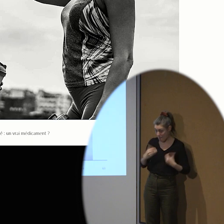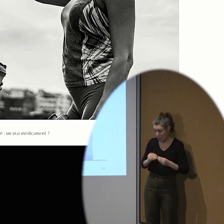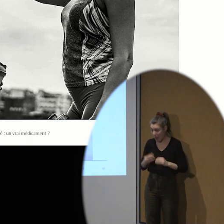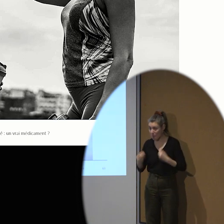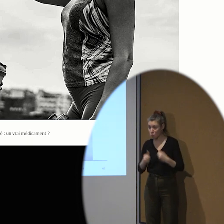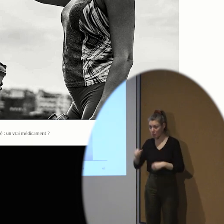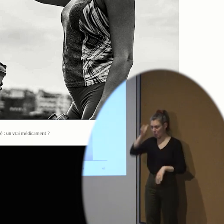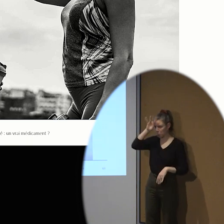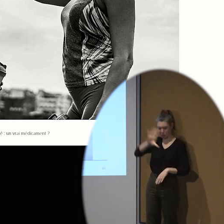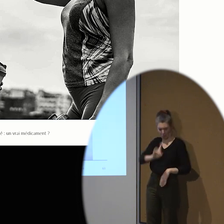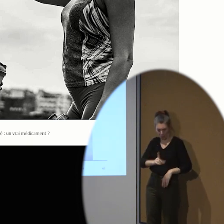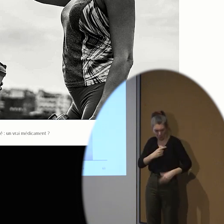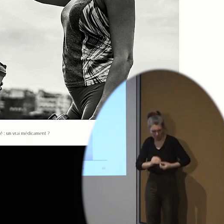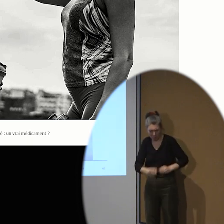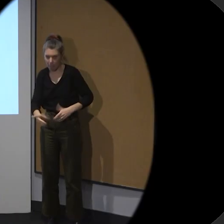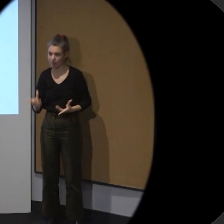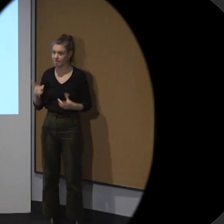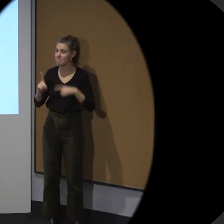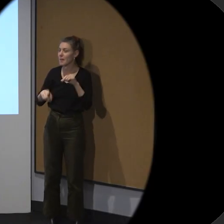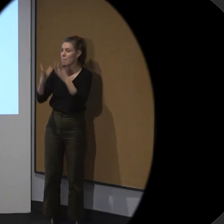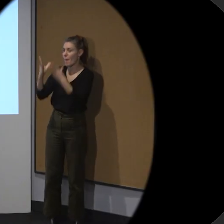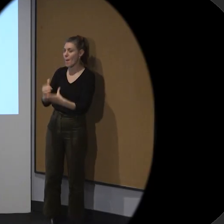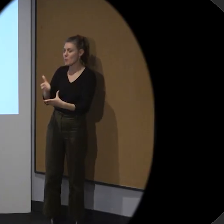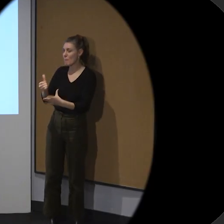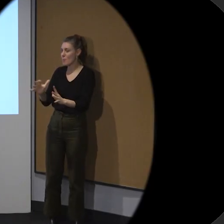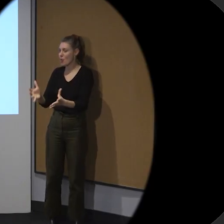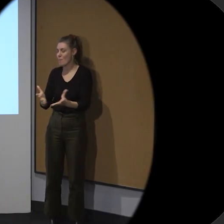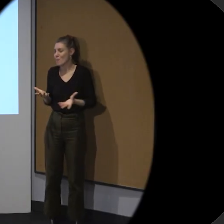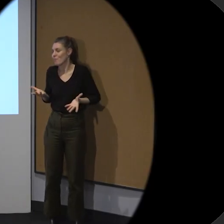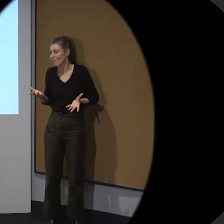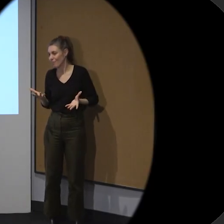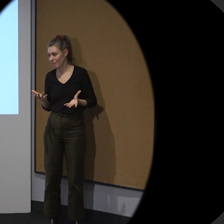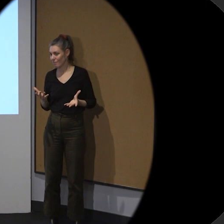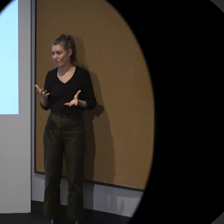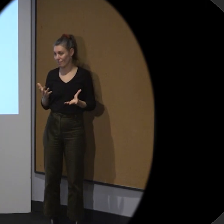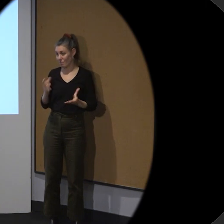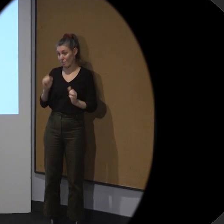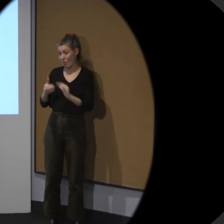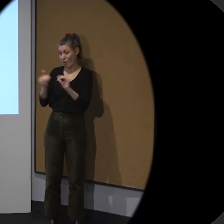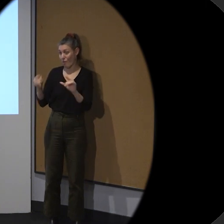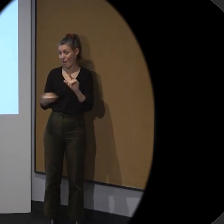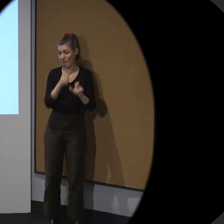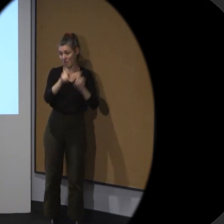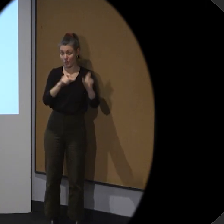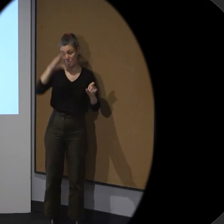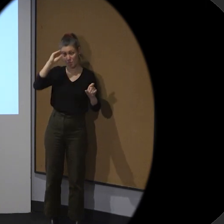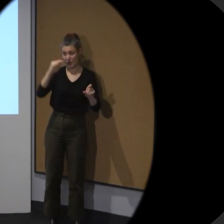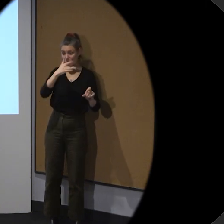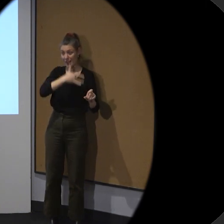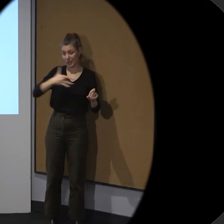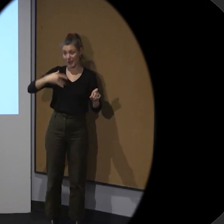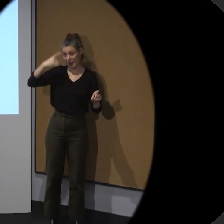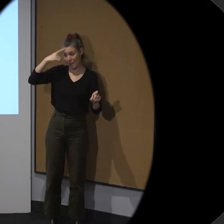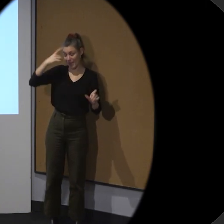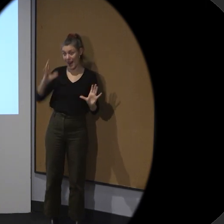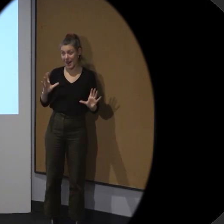qu'elle a envie d'une prise en charge ou autre ? Mais en tout cas, ça peut être pris en charge également avec des professionnels de la santé mentale. Disons, moi, je me suis